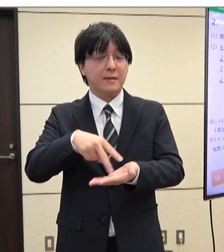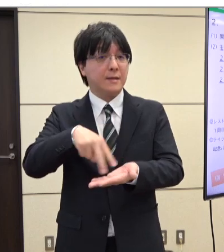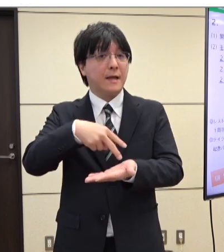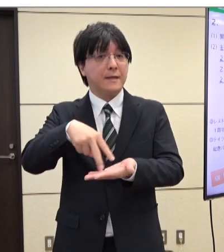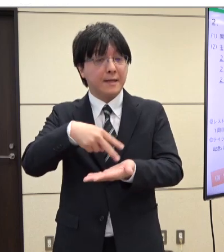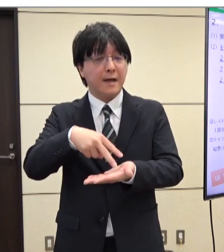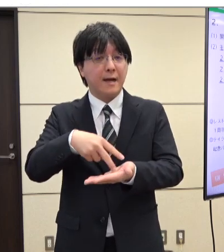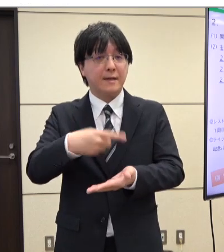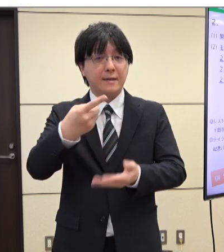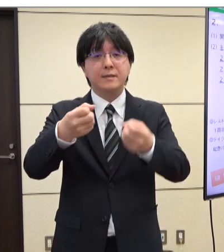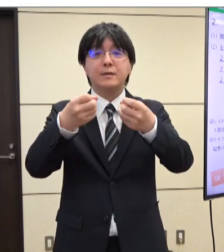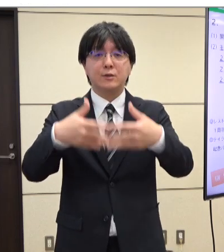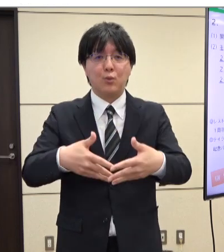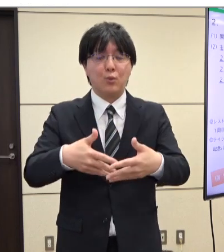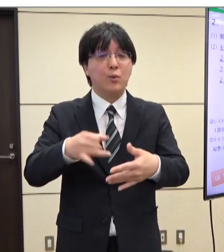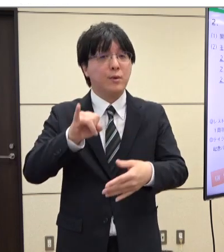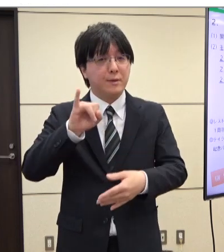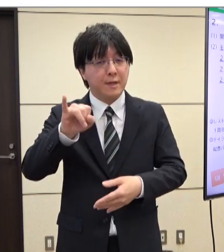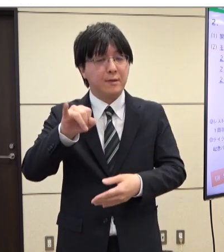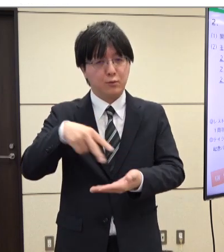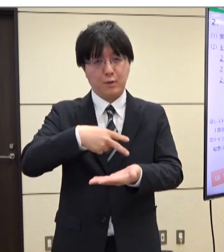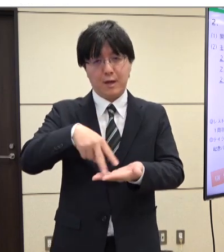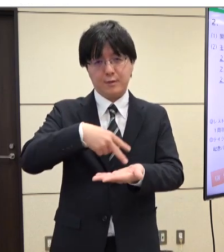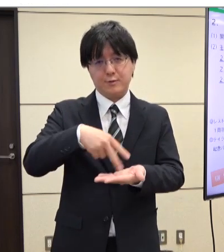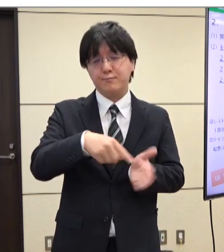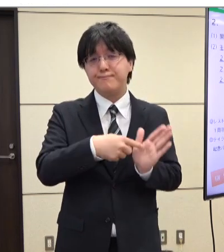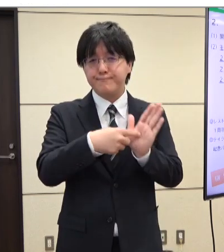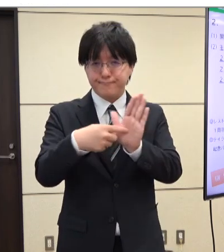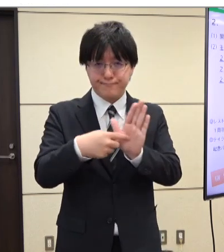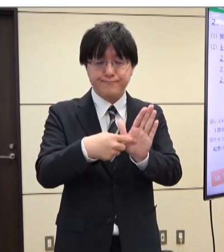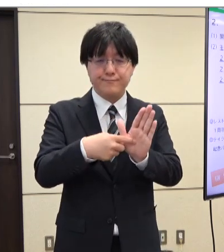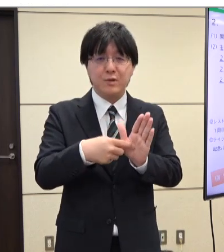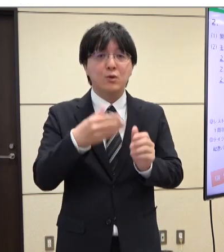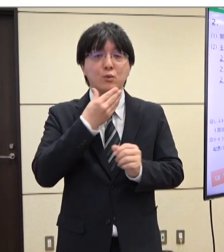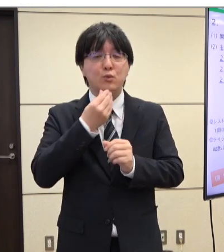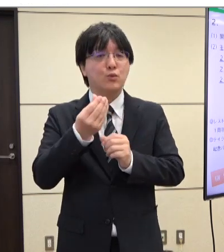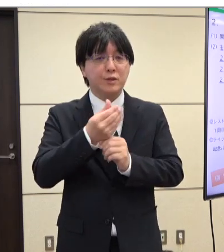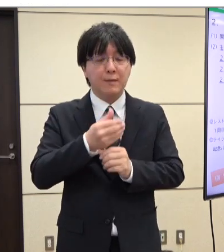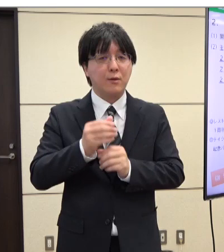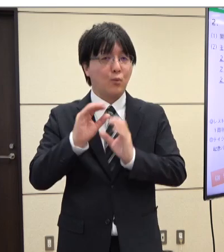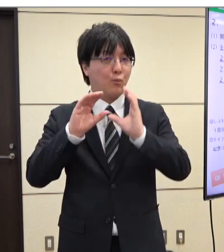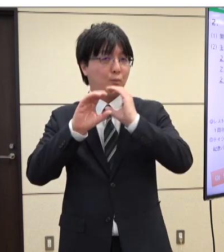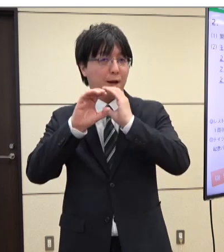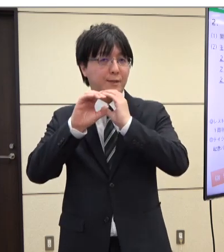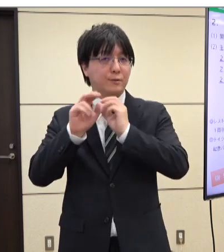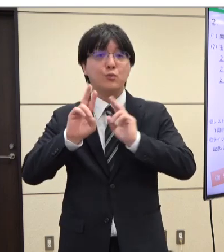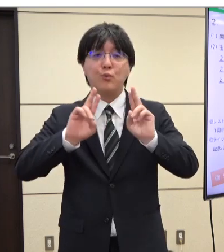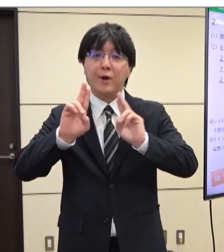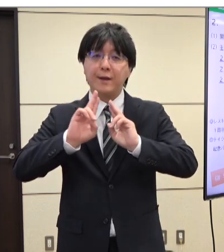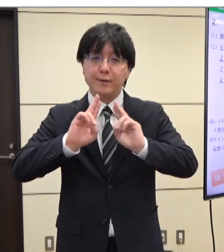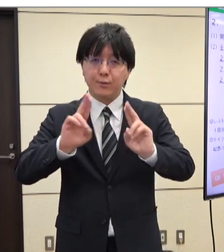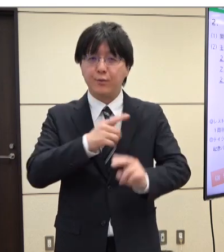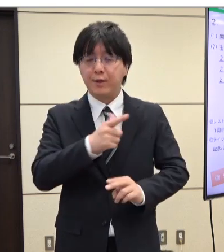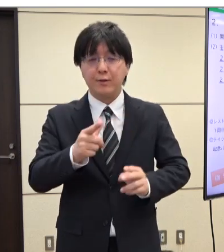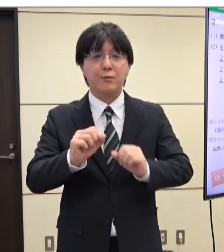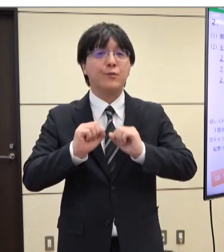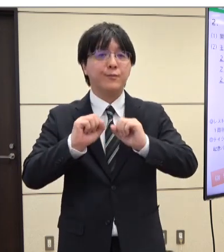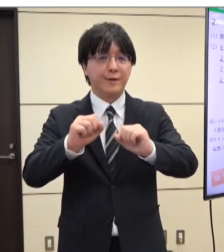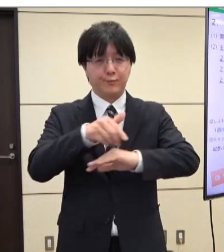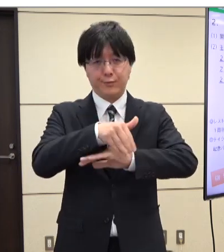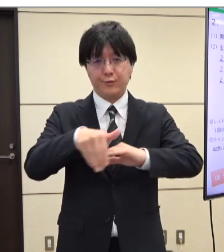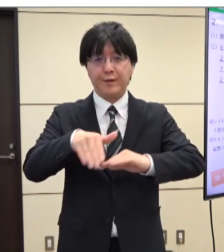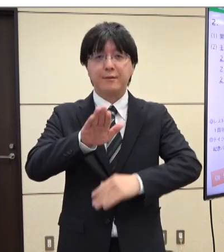ダンスパフォーマンスや、福島が誇る、マーチングバンドの演奏なども、実施する予定であ